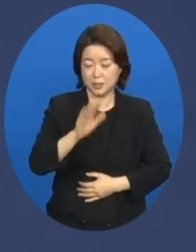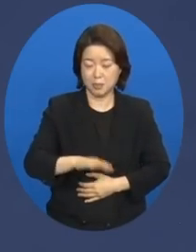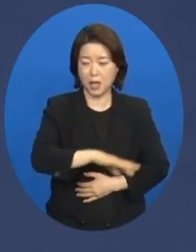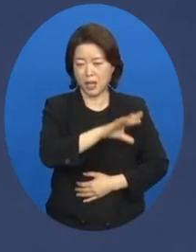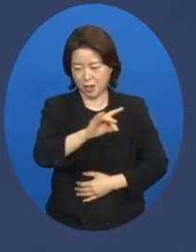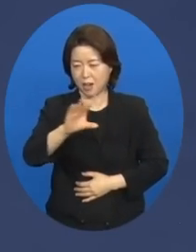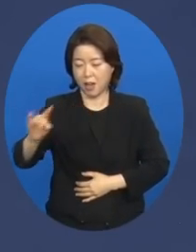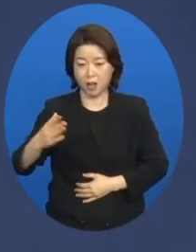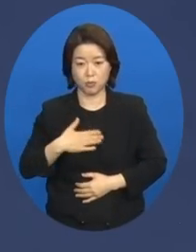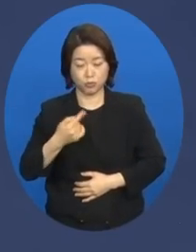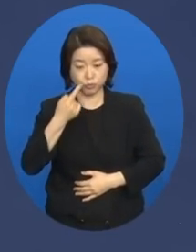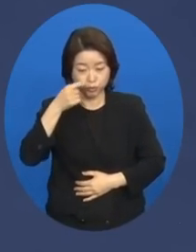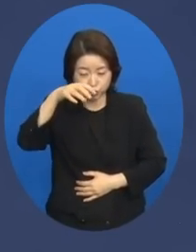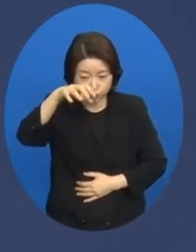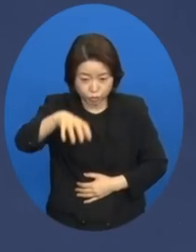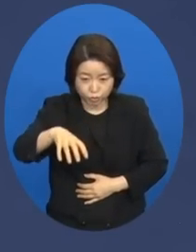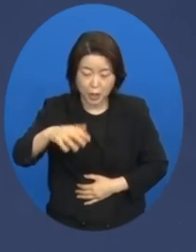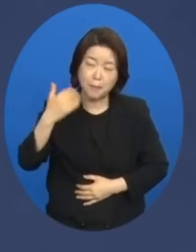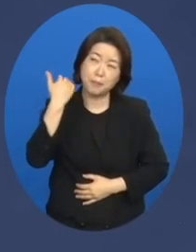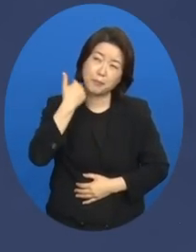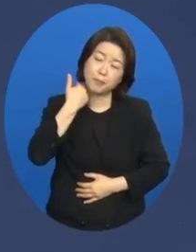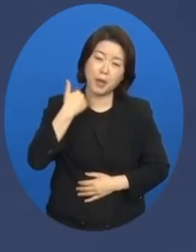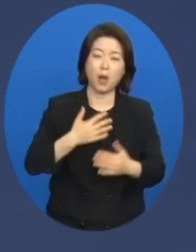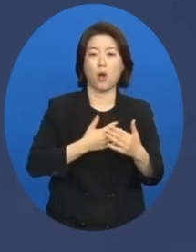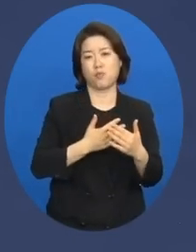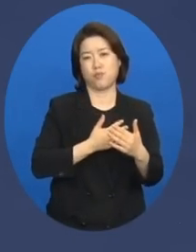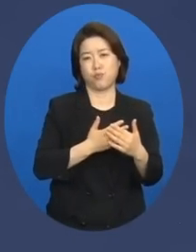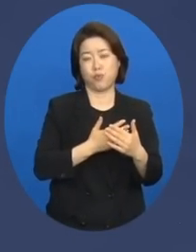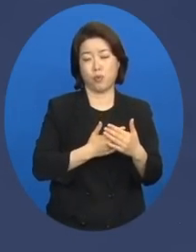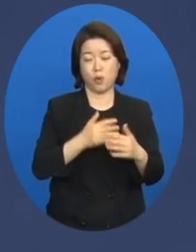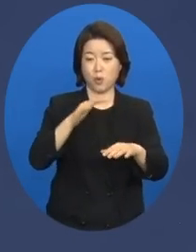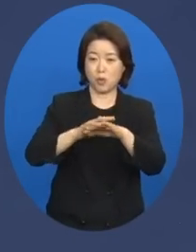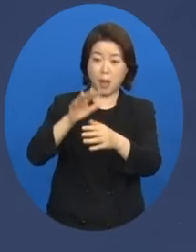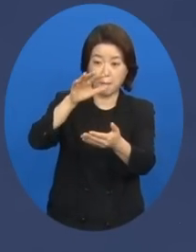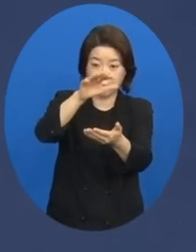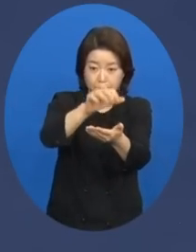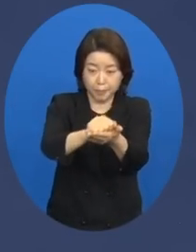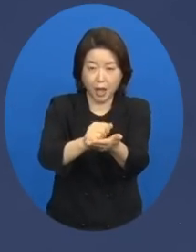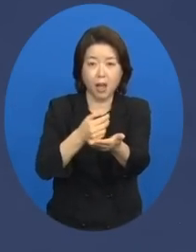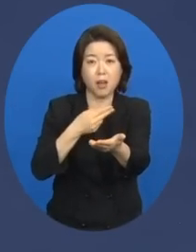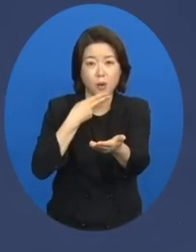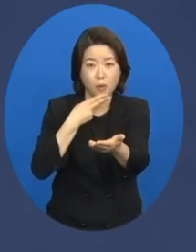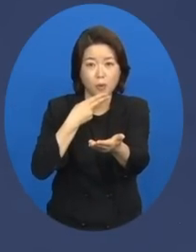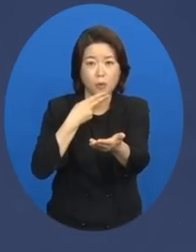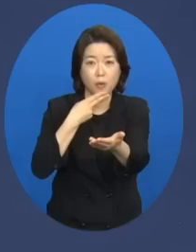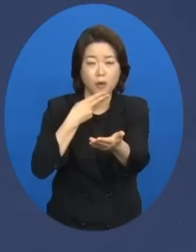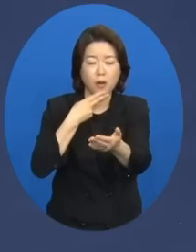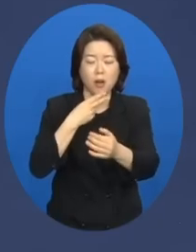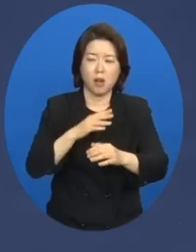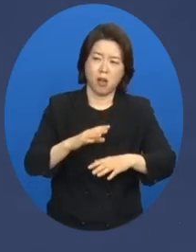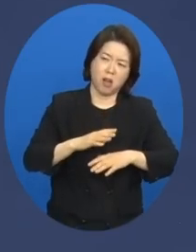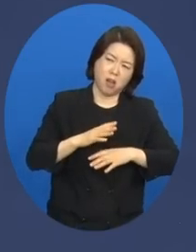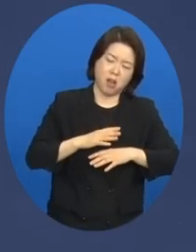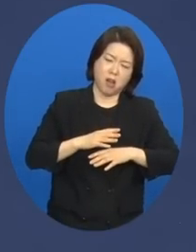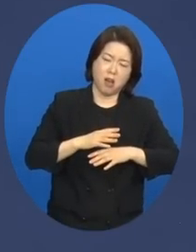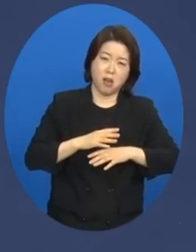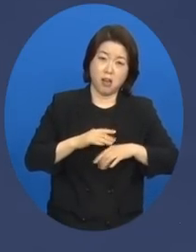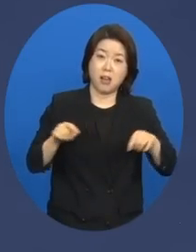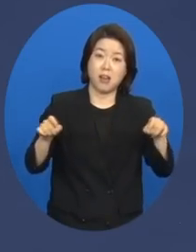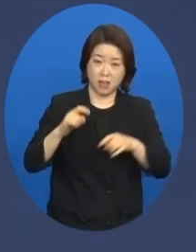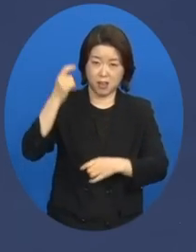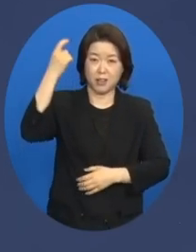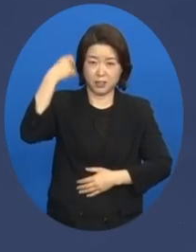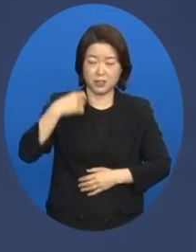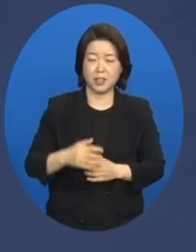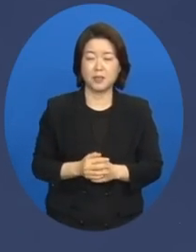우리 눈앞에 보이지 않아서 불안해하고 또 산에 잡히지 않아서 참 두려워하는 우리를